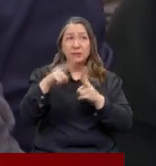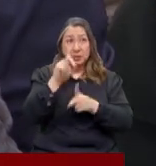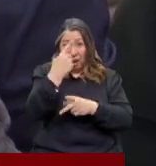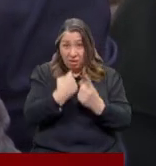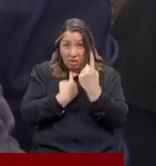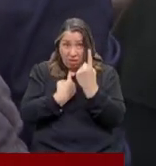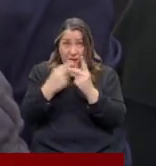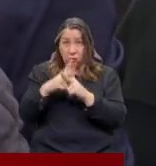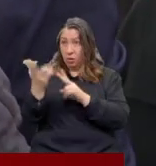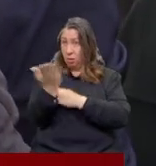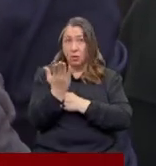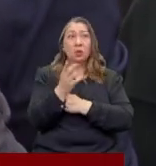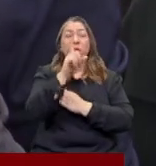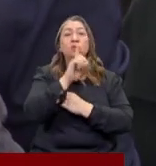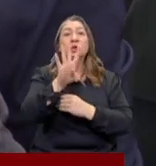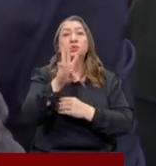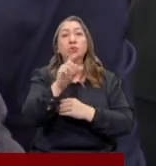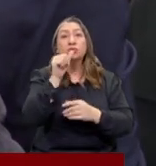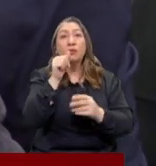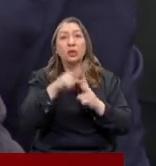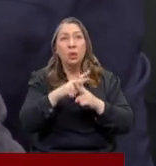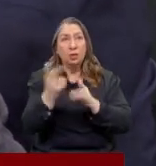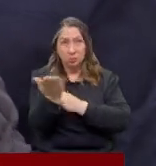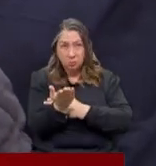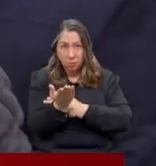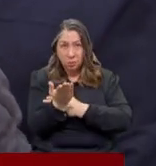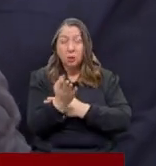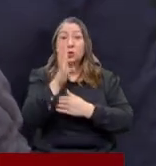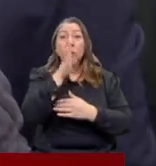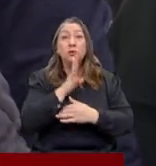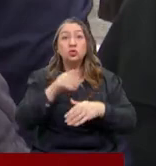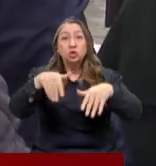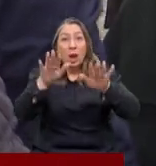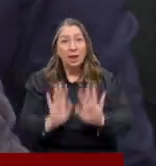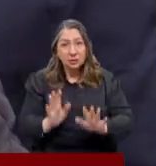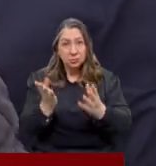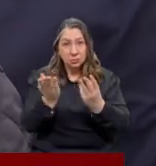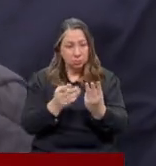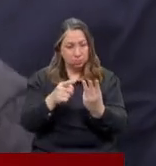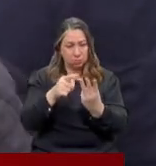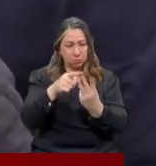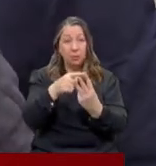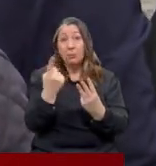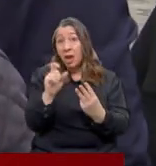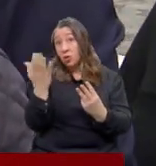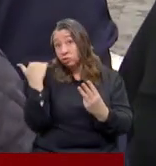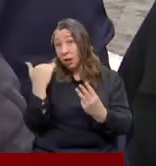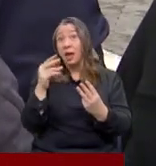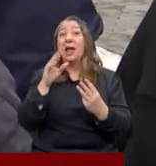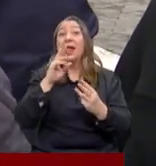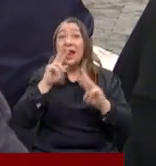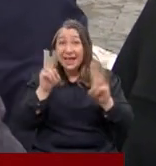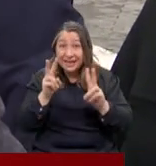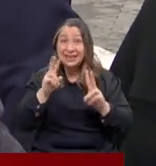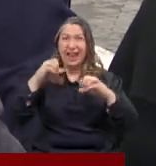kişi olmama rağmen. 143 lira su parası geldi. 400 lira doğal gaz geldi. O da geçen ay. Elektriğin de suyun